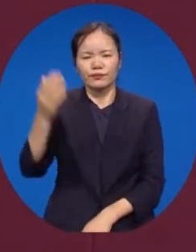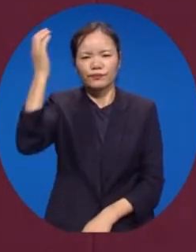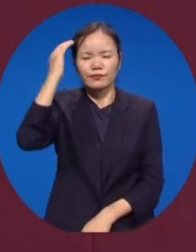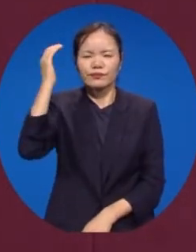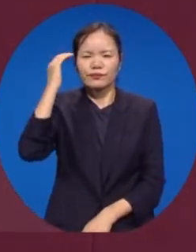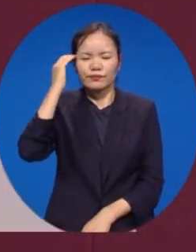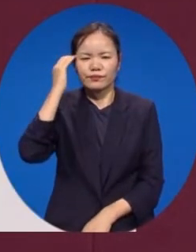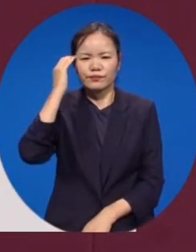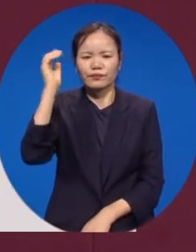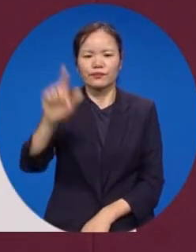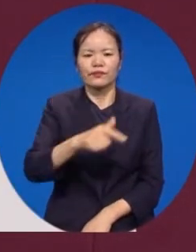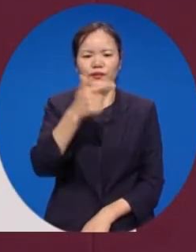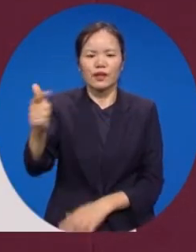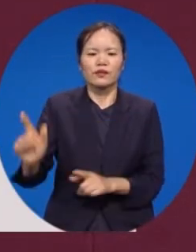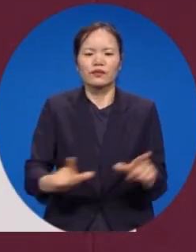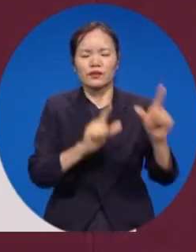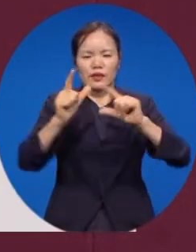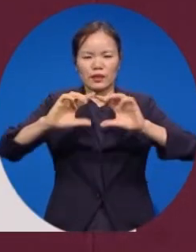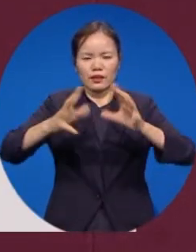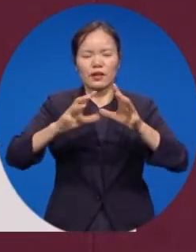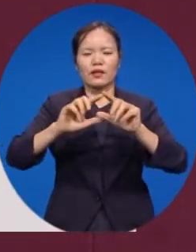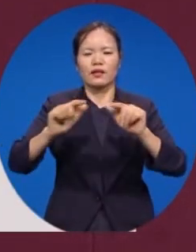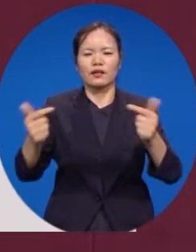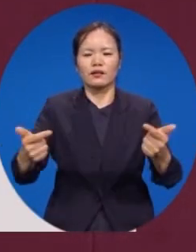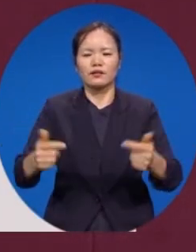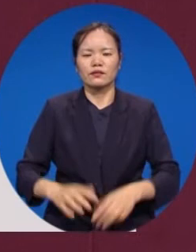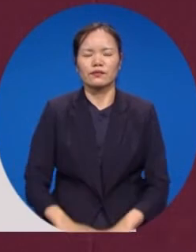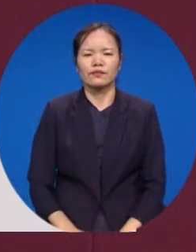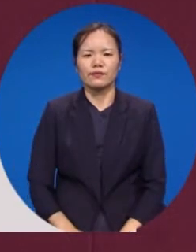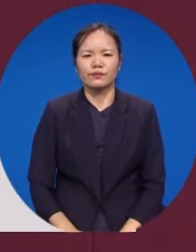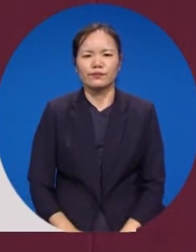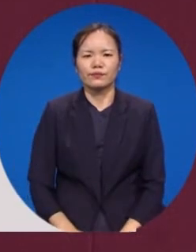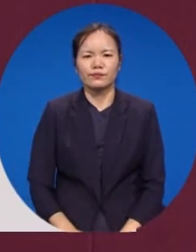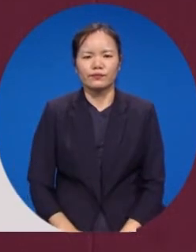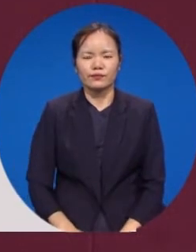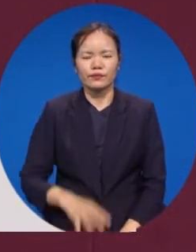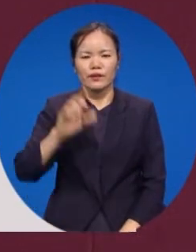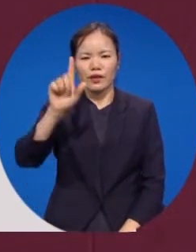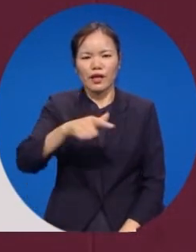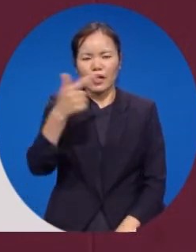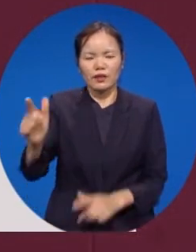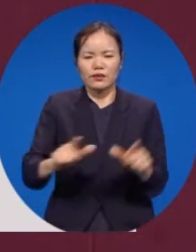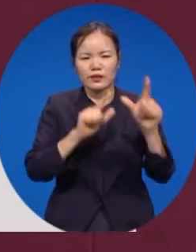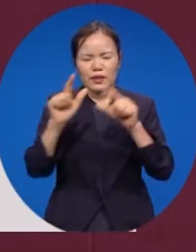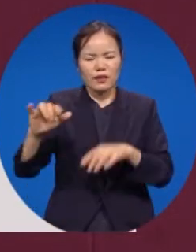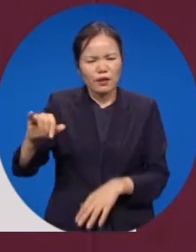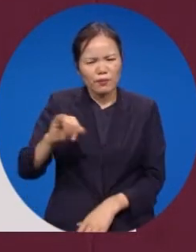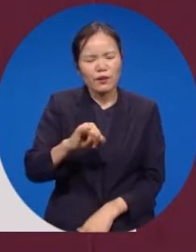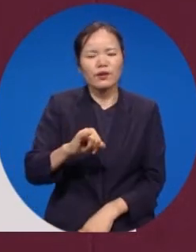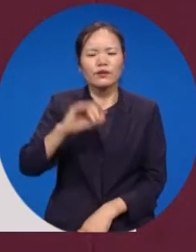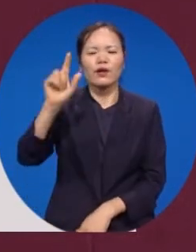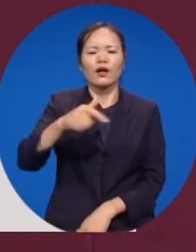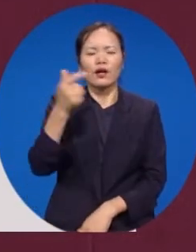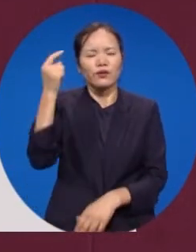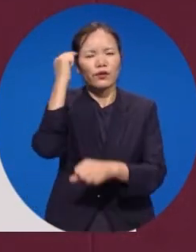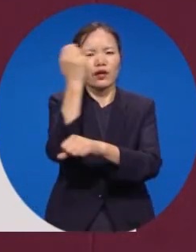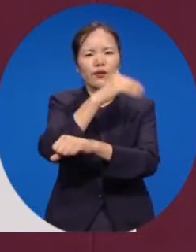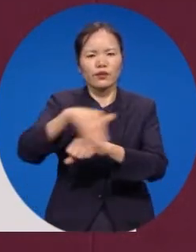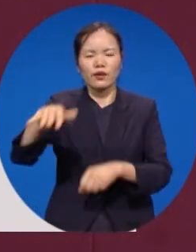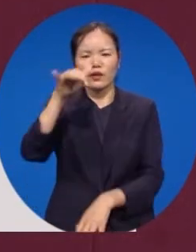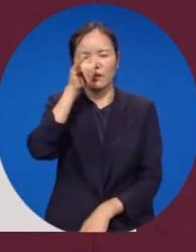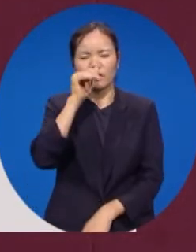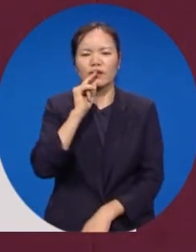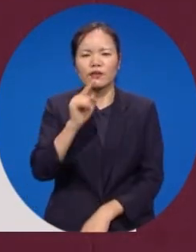대한민국은 하루살이 국가가 아닙니다. 하물며 하루살이도 하루 종일의 계획이 있다고 하지